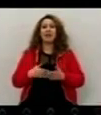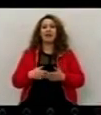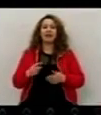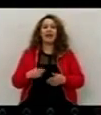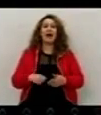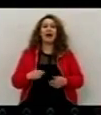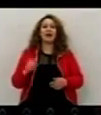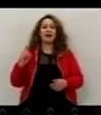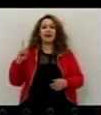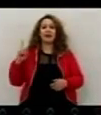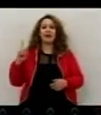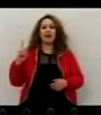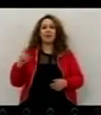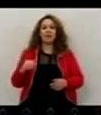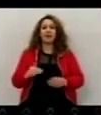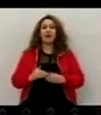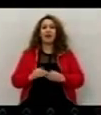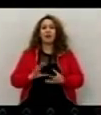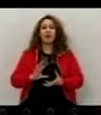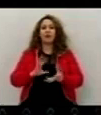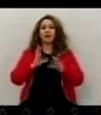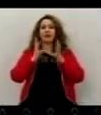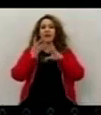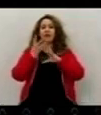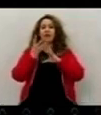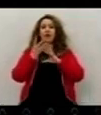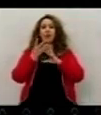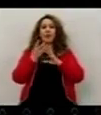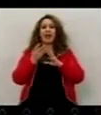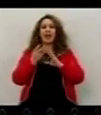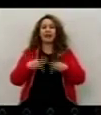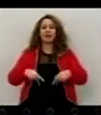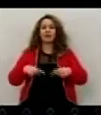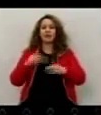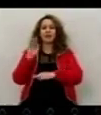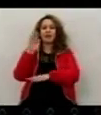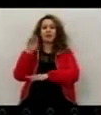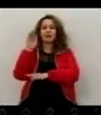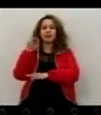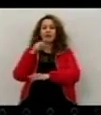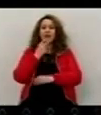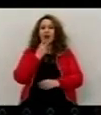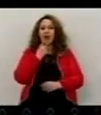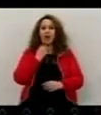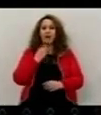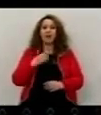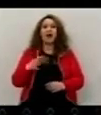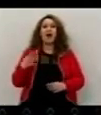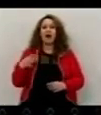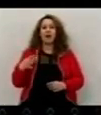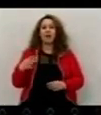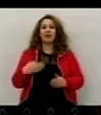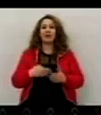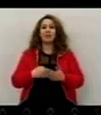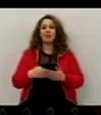4.2 مليار دينار من أجل تطوير تربية الإبل والمعز. كما خصصت في ميزانية الدولة مبلغ يقدر ب 400 مليون دينار